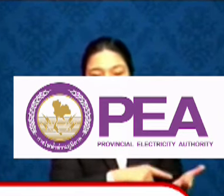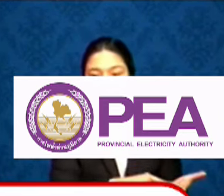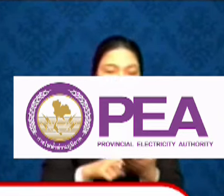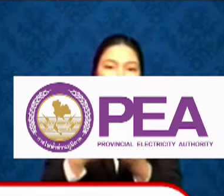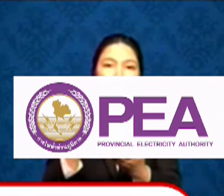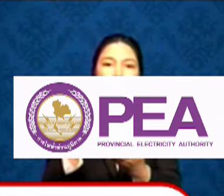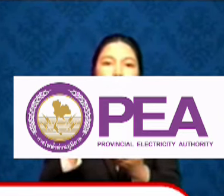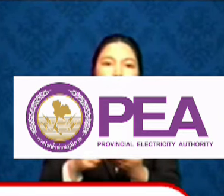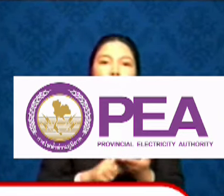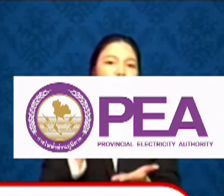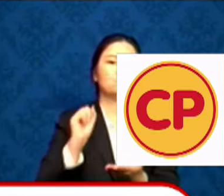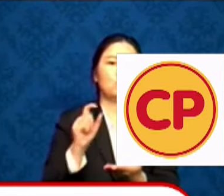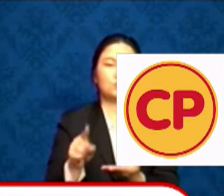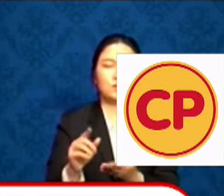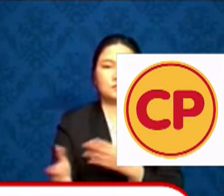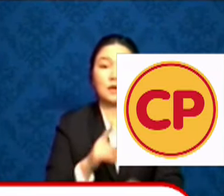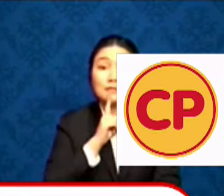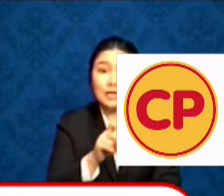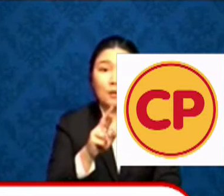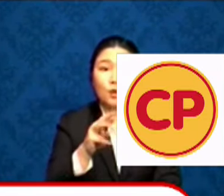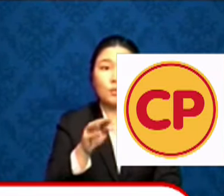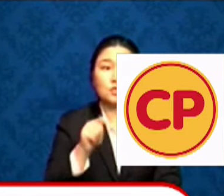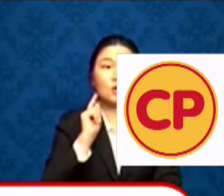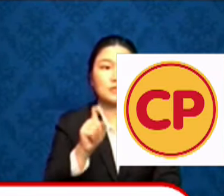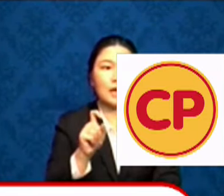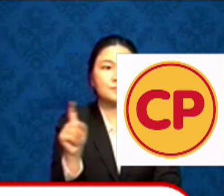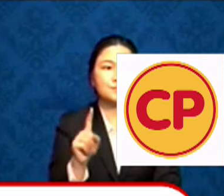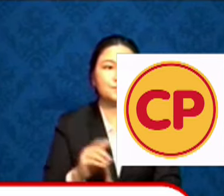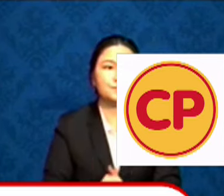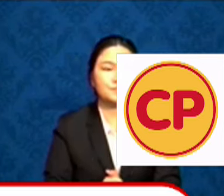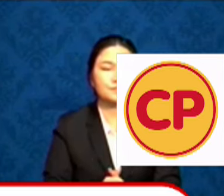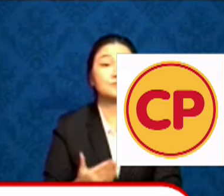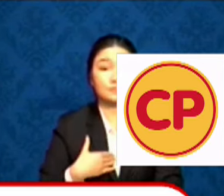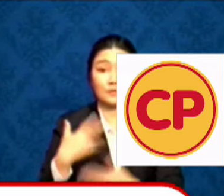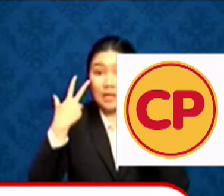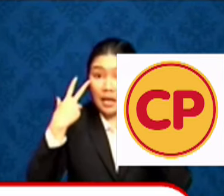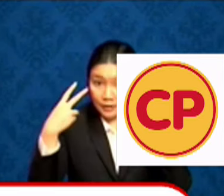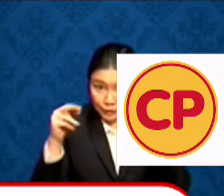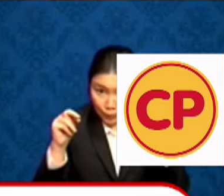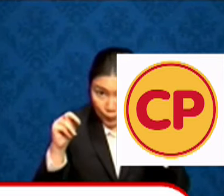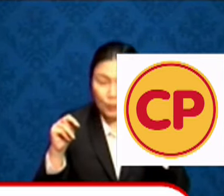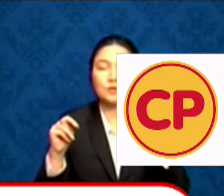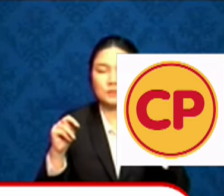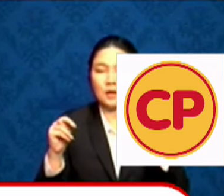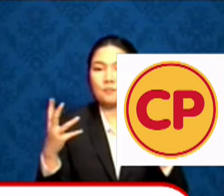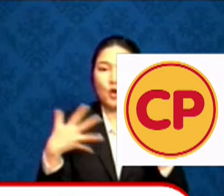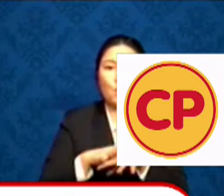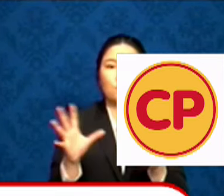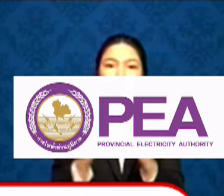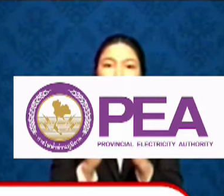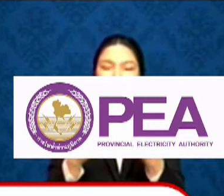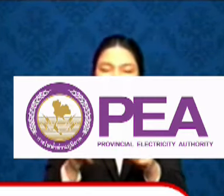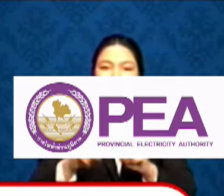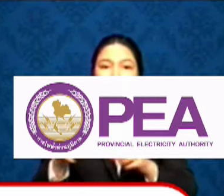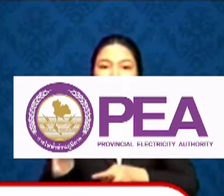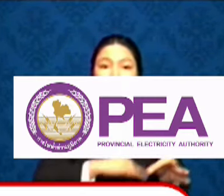เร็วสิ่งที่ผมอยากถามท่านรัฐมนตรีให้ท่านรัฐมนตรีชี้แจงก็คือการที่ท่านนายกรัฐมนตรีไม่เข้าประชุมและให้รองภูมิธร